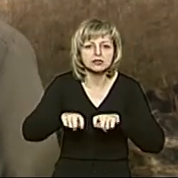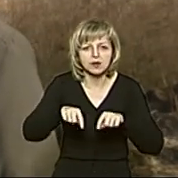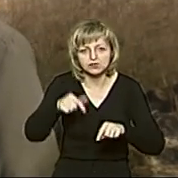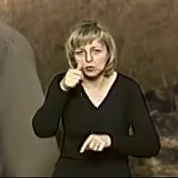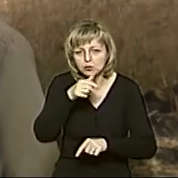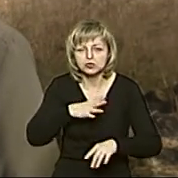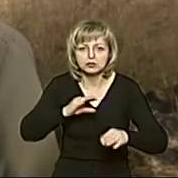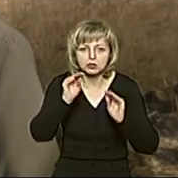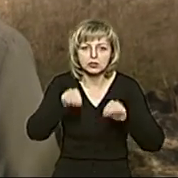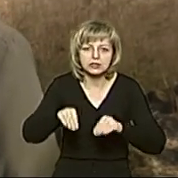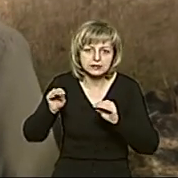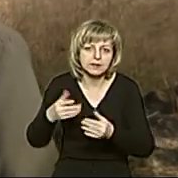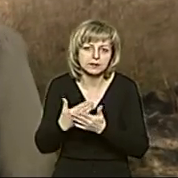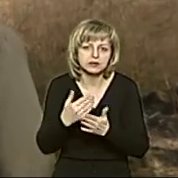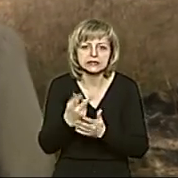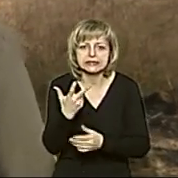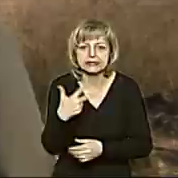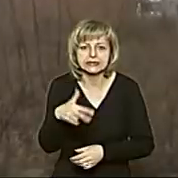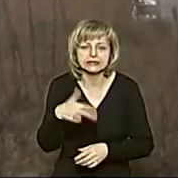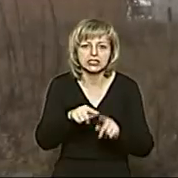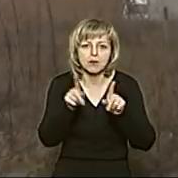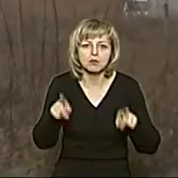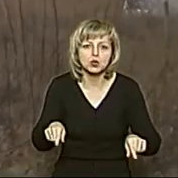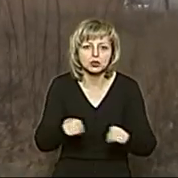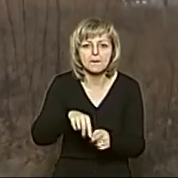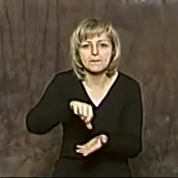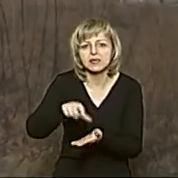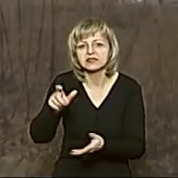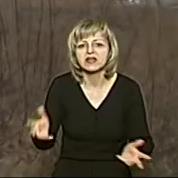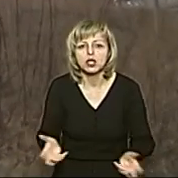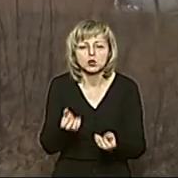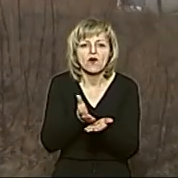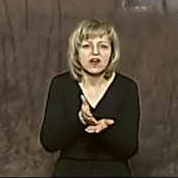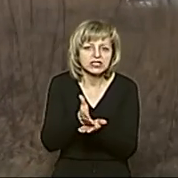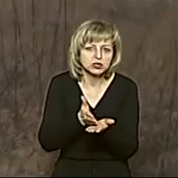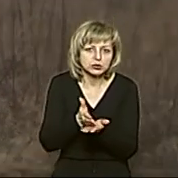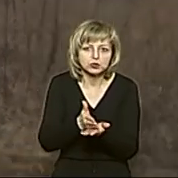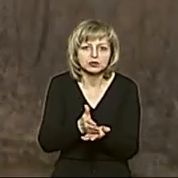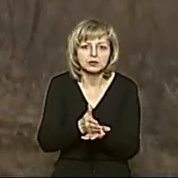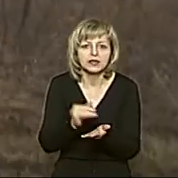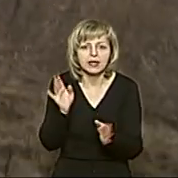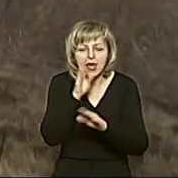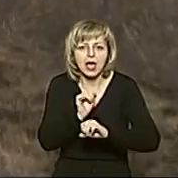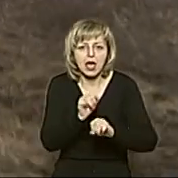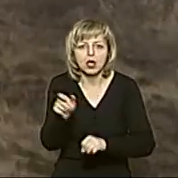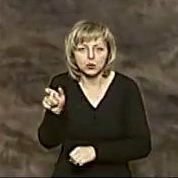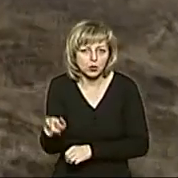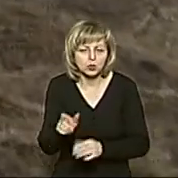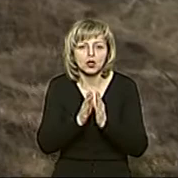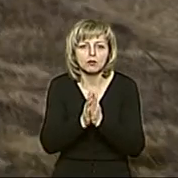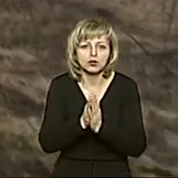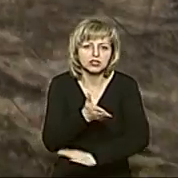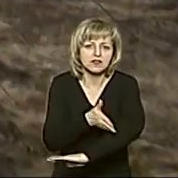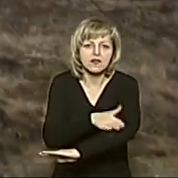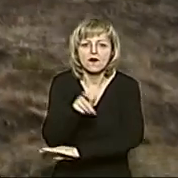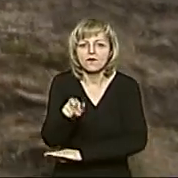вже було складено до буквально до 30 протоколів. Представниця рятувальної служби Ірина Варварук та еколог Антон Поліщук просять